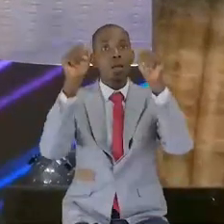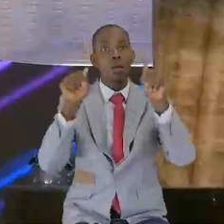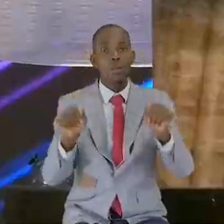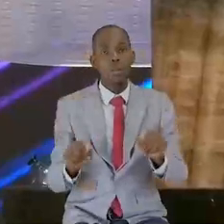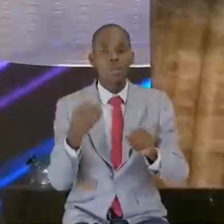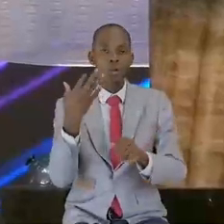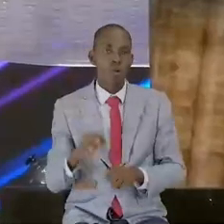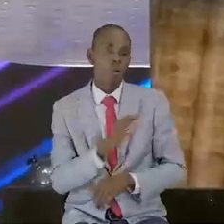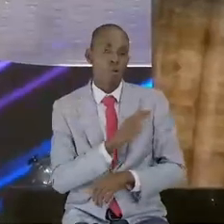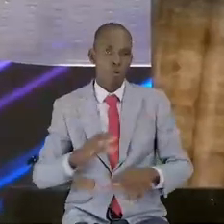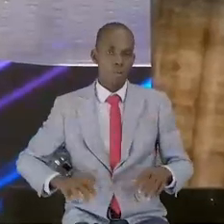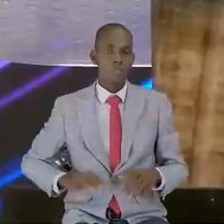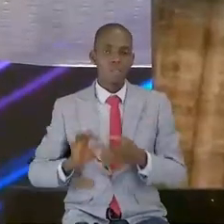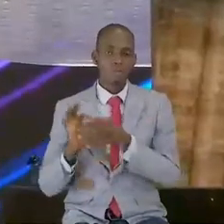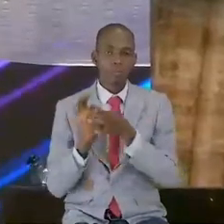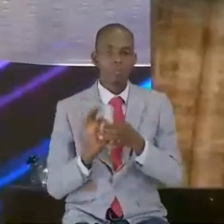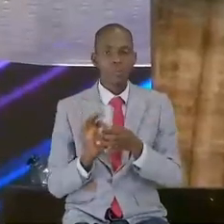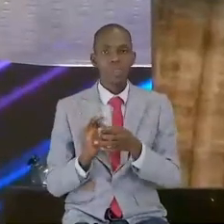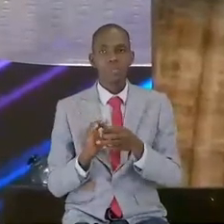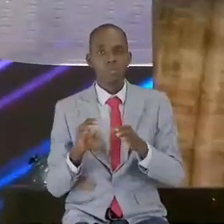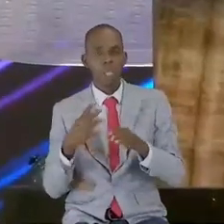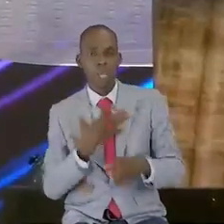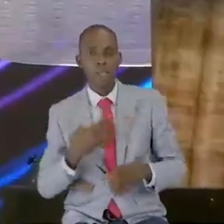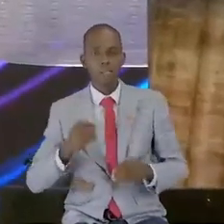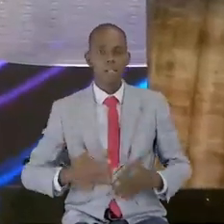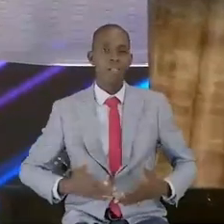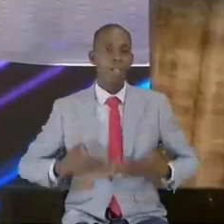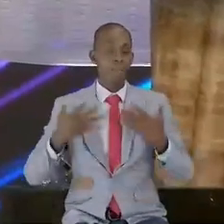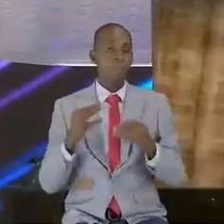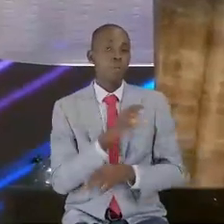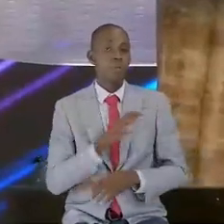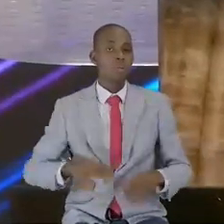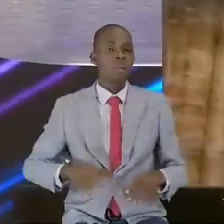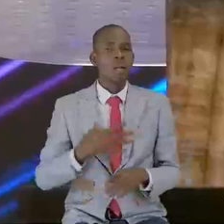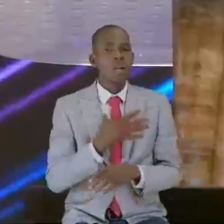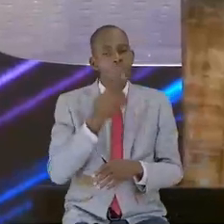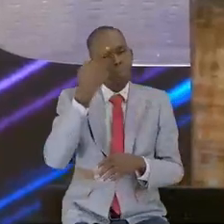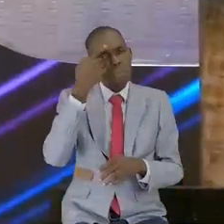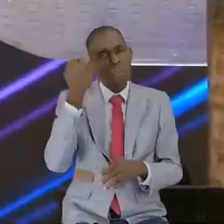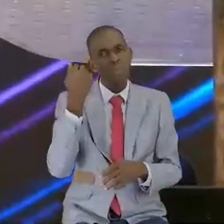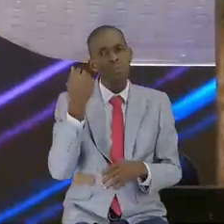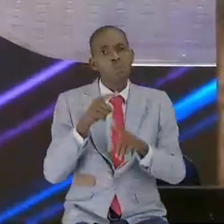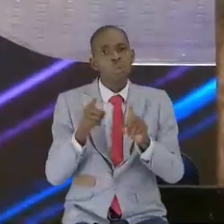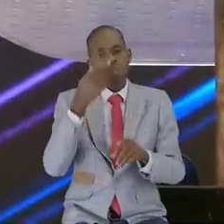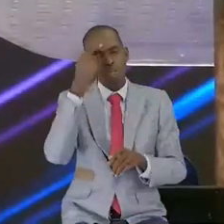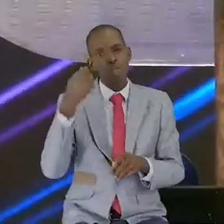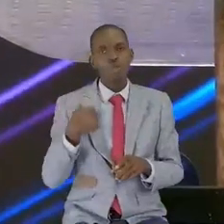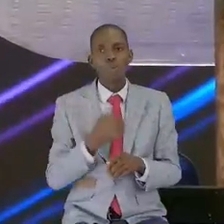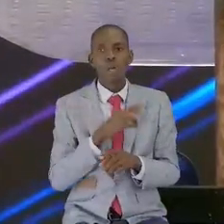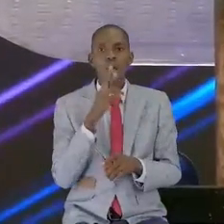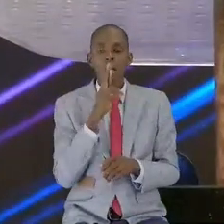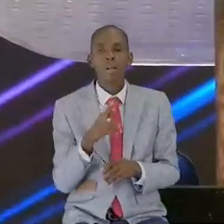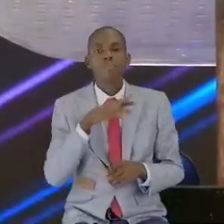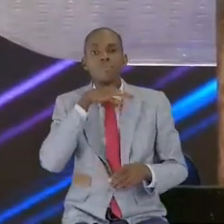la conformité à Christ et la vie de Christ. Mais, parce que nous étions dépravés,